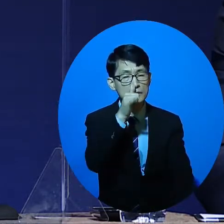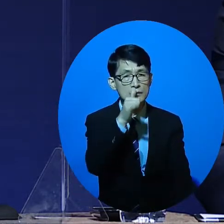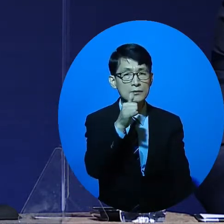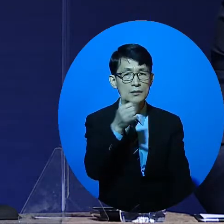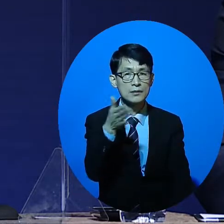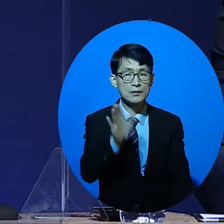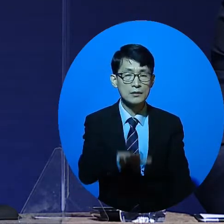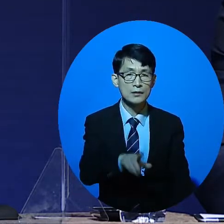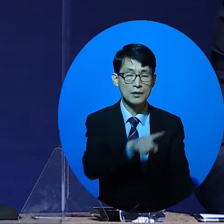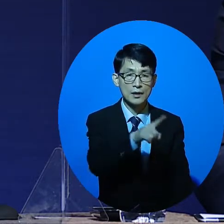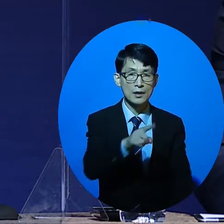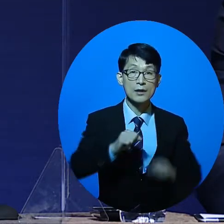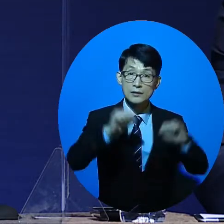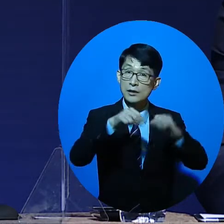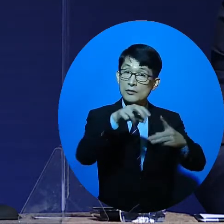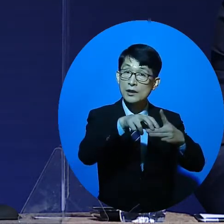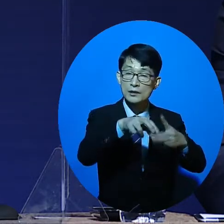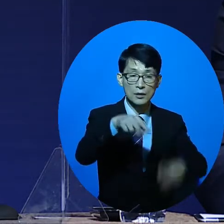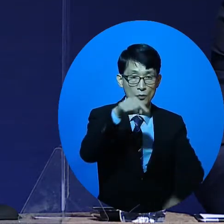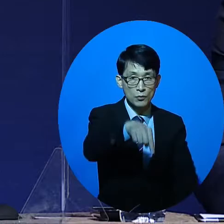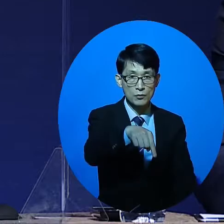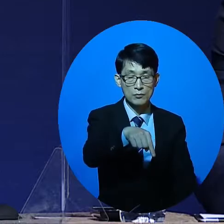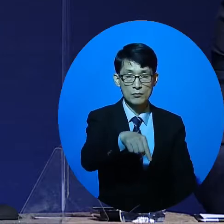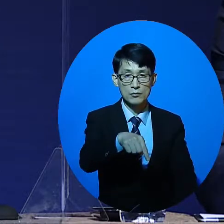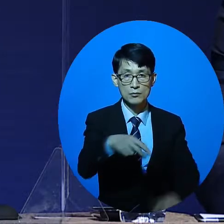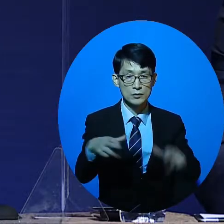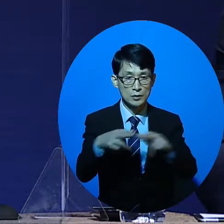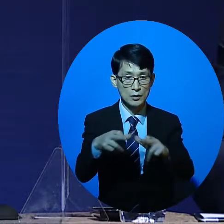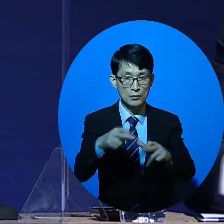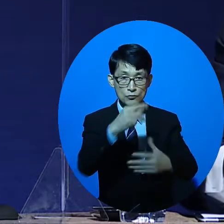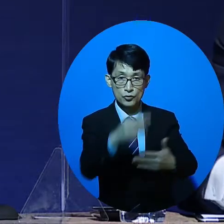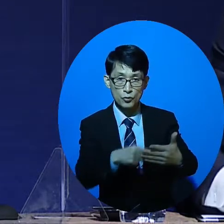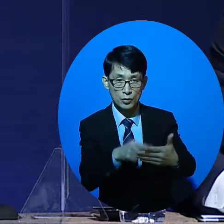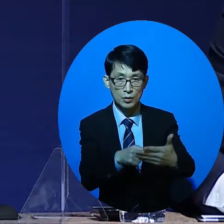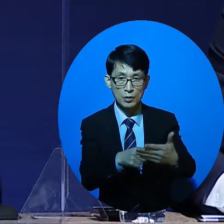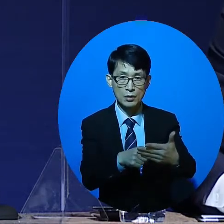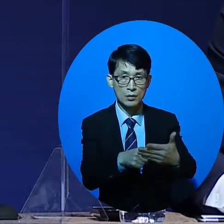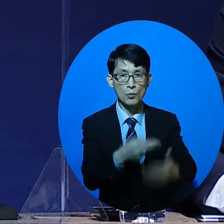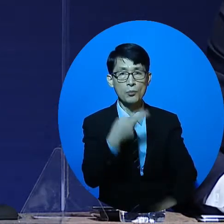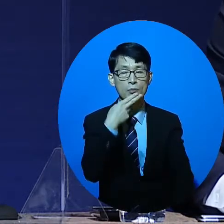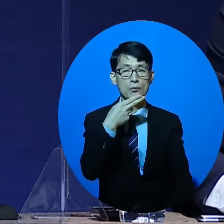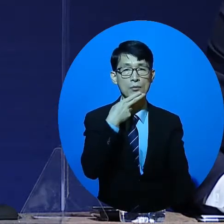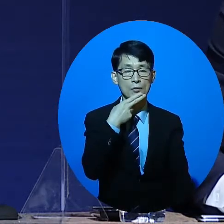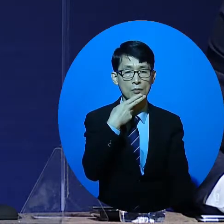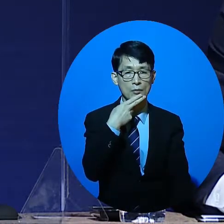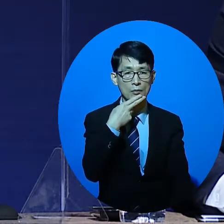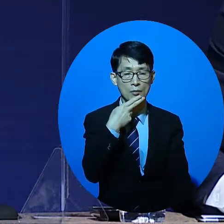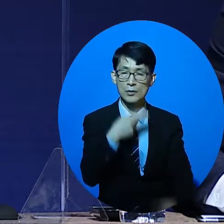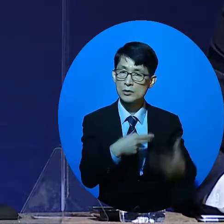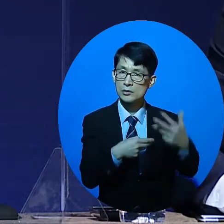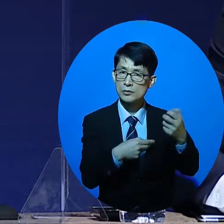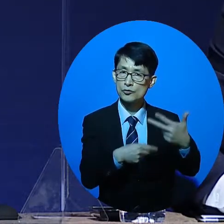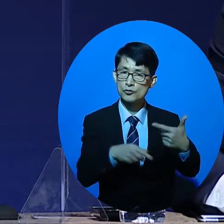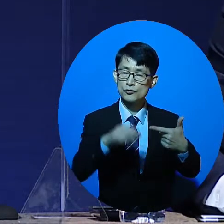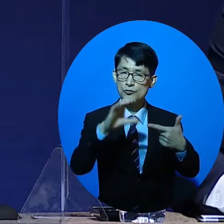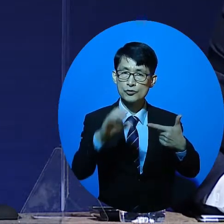국민체육센터라든지 장애인 체육에 관련된 부분 프로그램들이 운영이 안 되고 있는 곳이 한 76.1%라는 거는 우리가